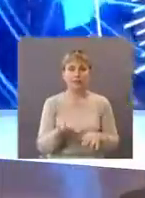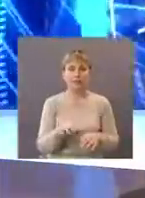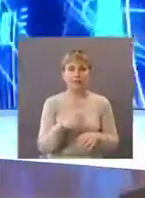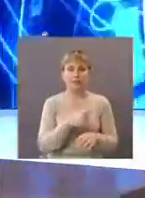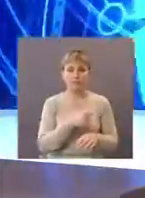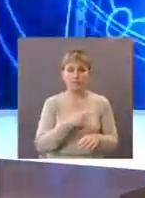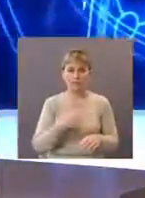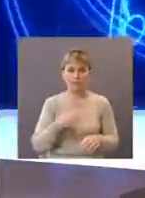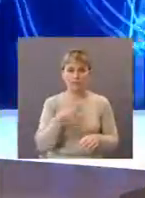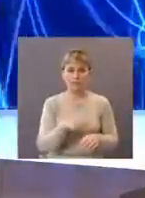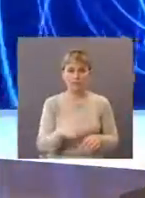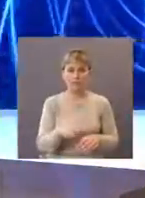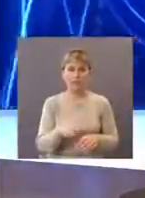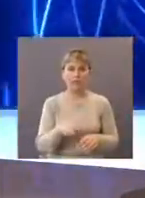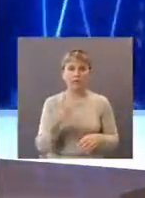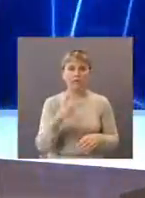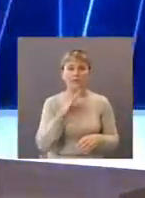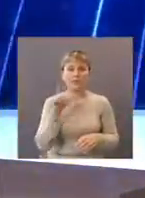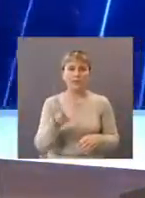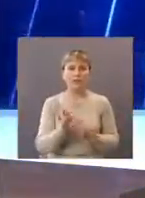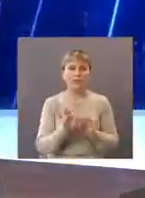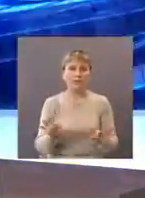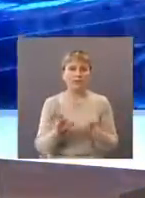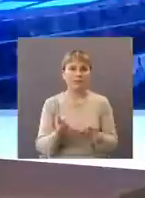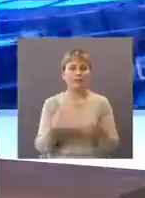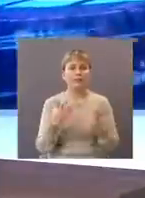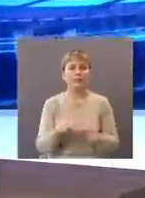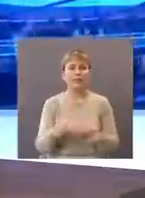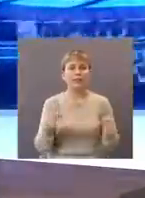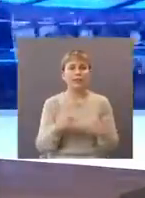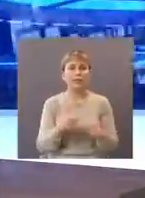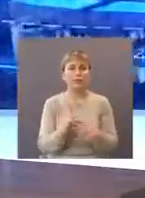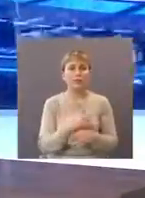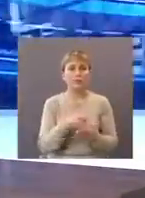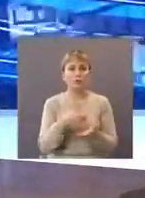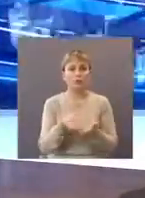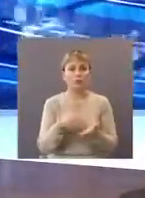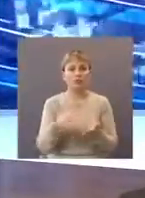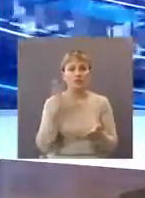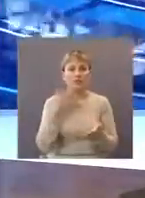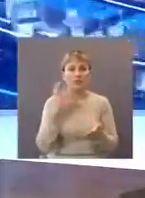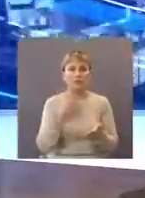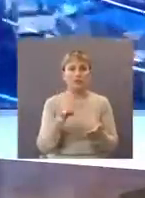проведала моя коллега Айбану Анарбаева. Ей также удалось выяснить, где именно полуночники закупаются в Алматы